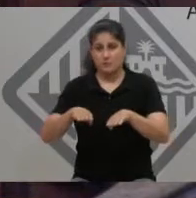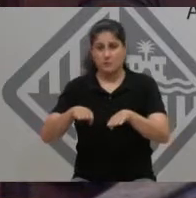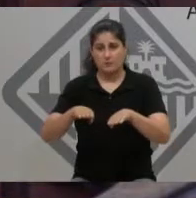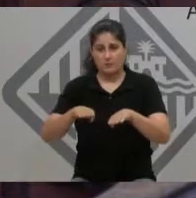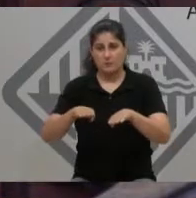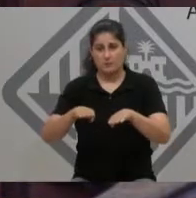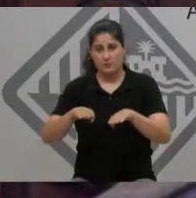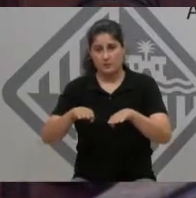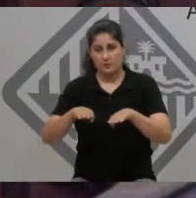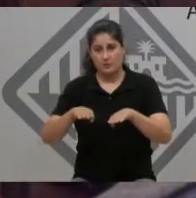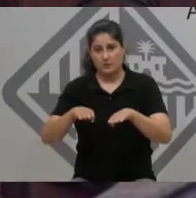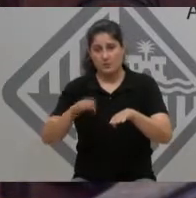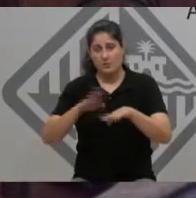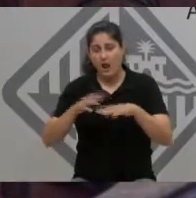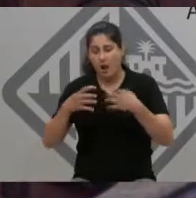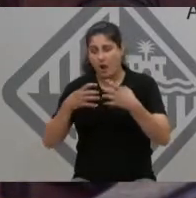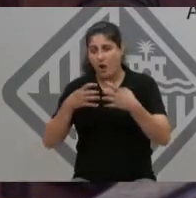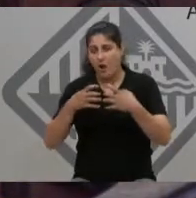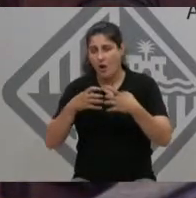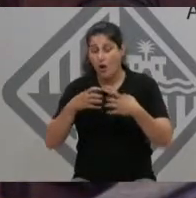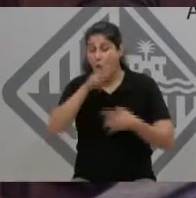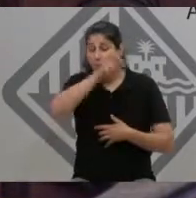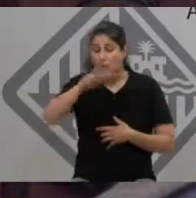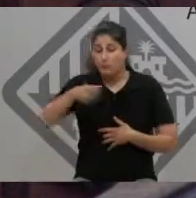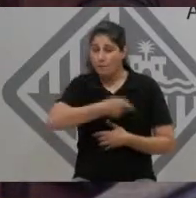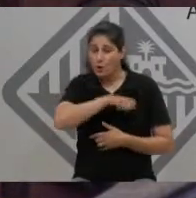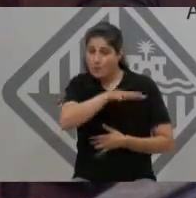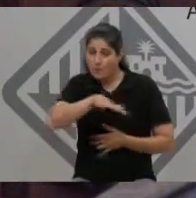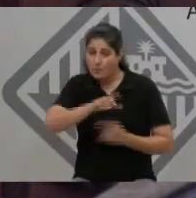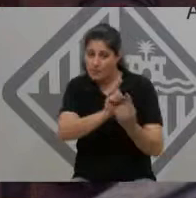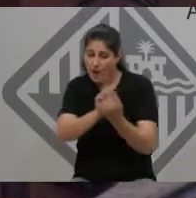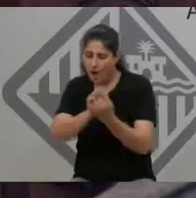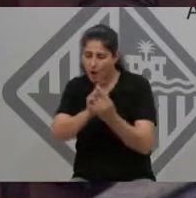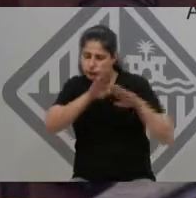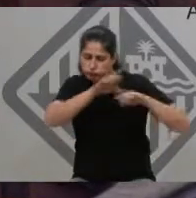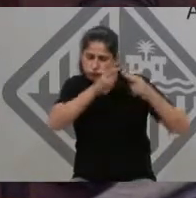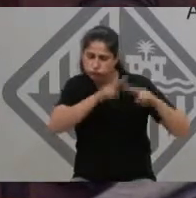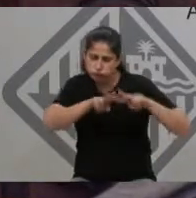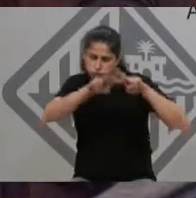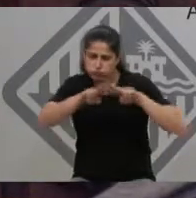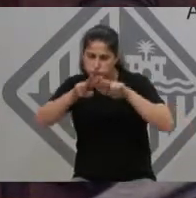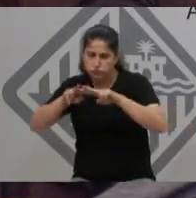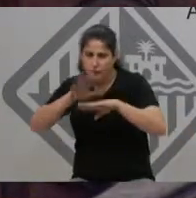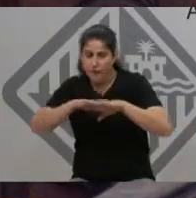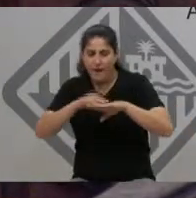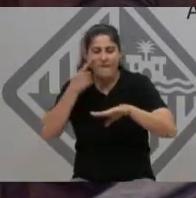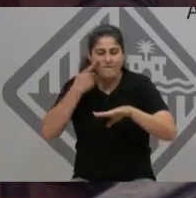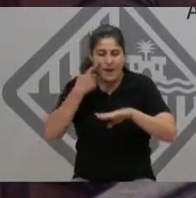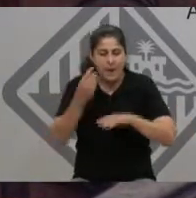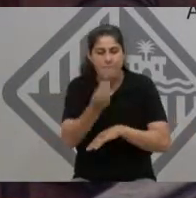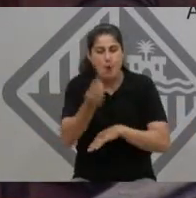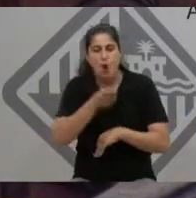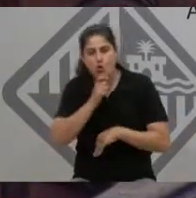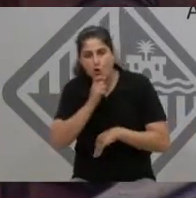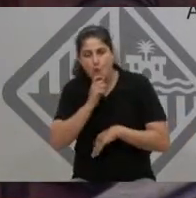a auditar el funcionament d'aquests policies de barri a la fi de poder introduir millores i més eficàcia respecte